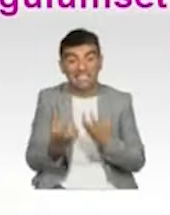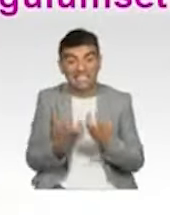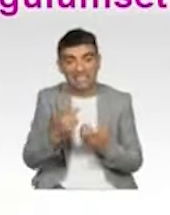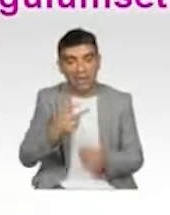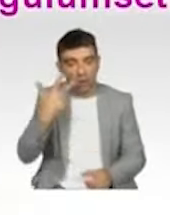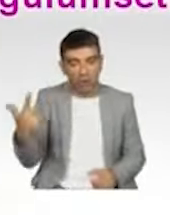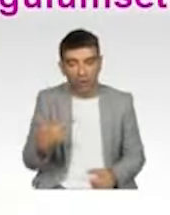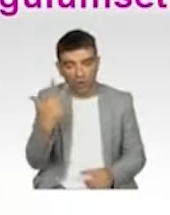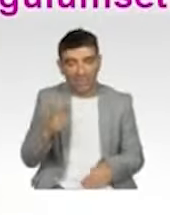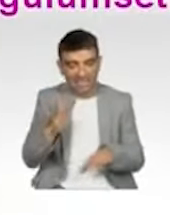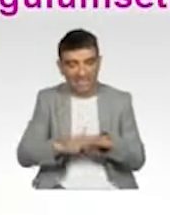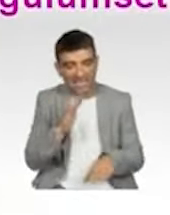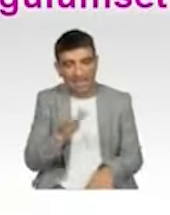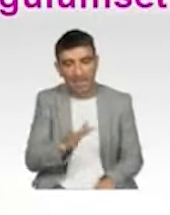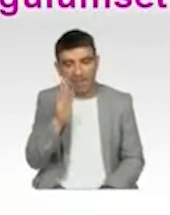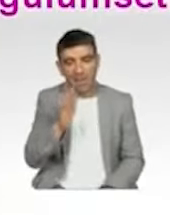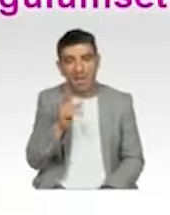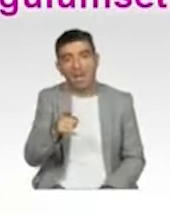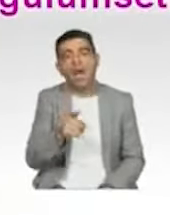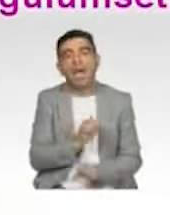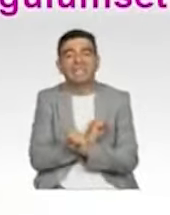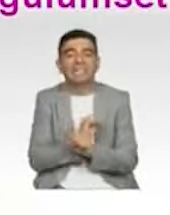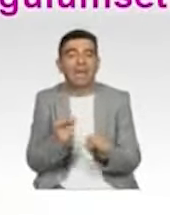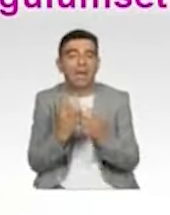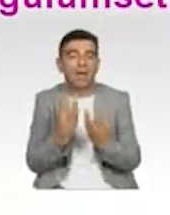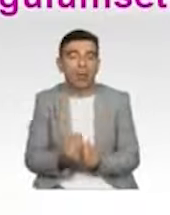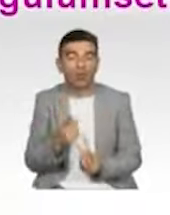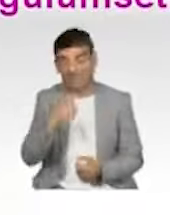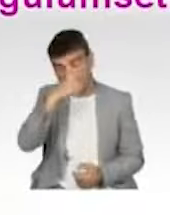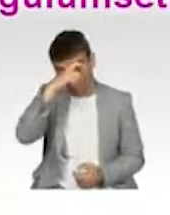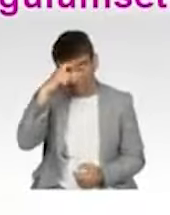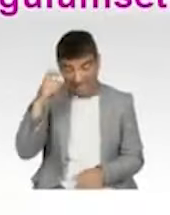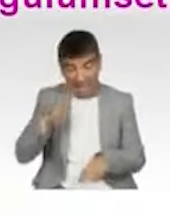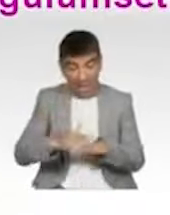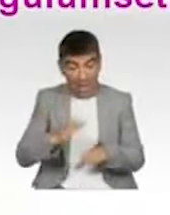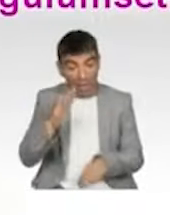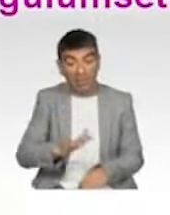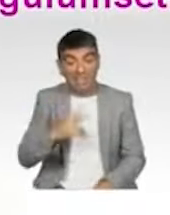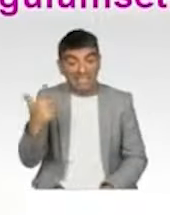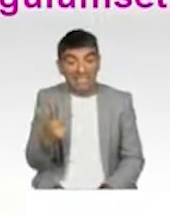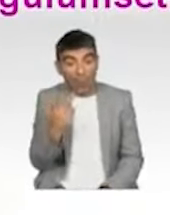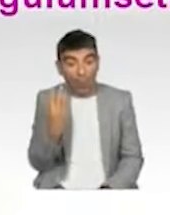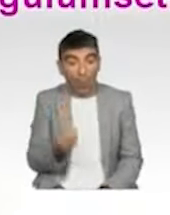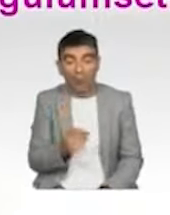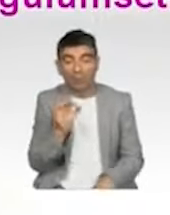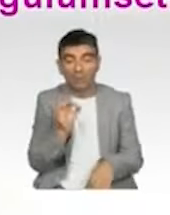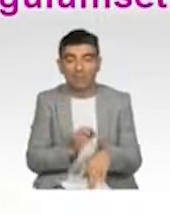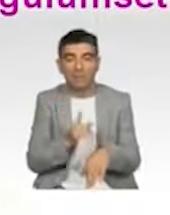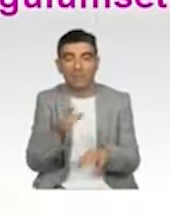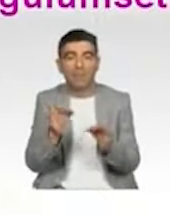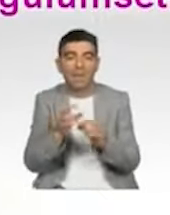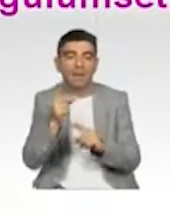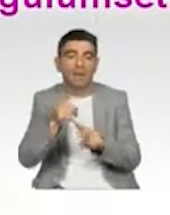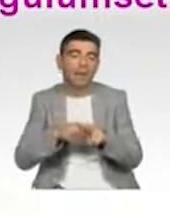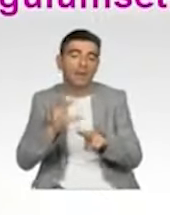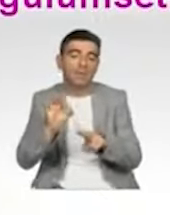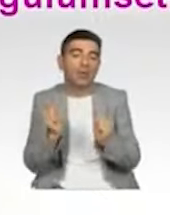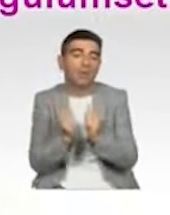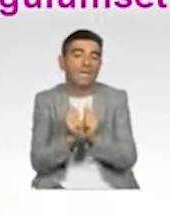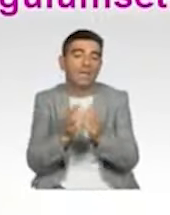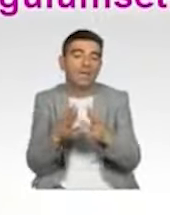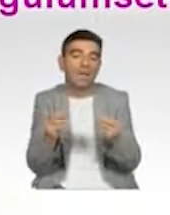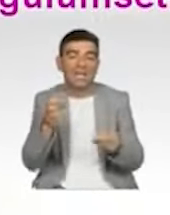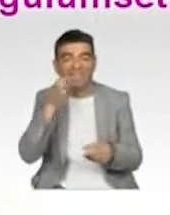hızlı temas eden her şeyde akrilamit oluşur. Sıcağa hızlı temas eden her şeyde biyobileşikler kaybolur.